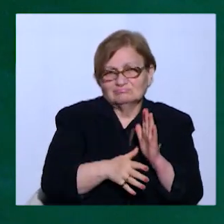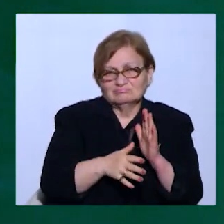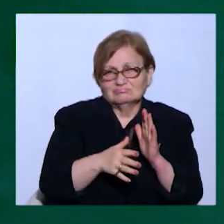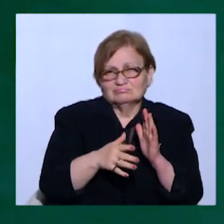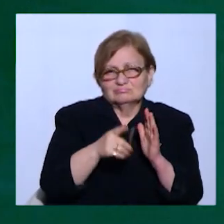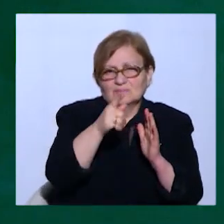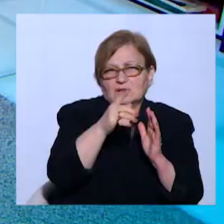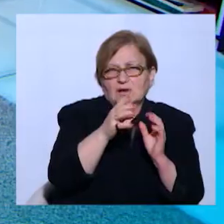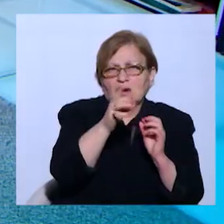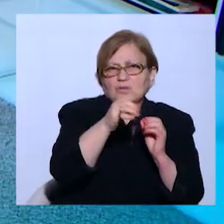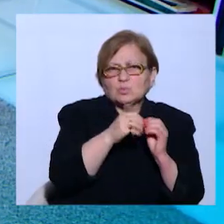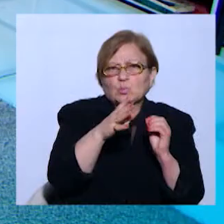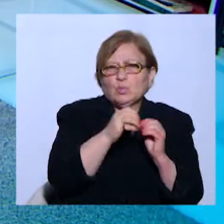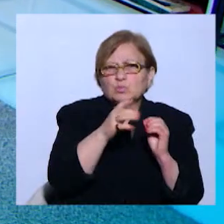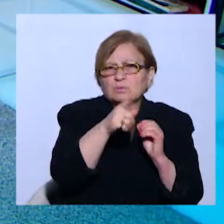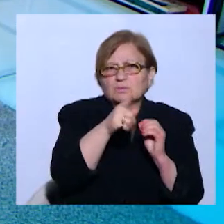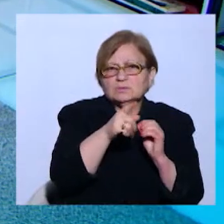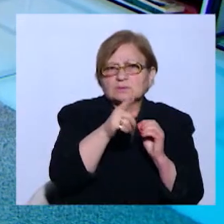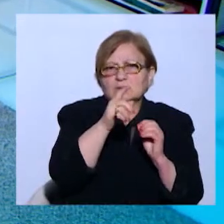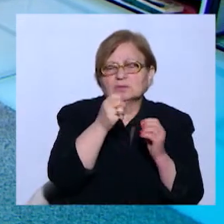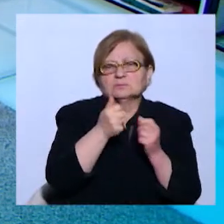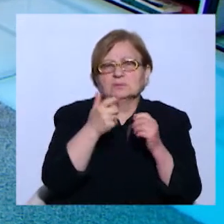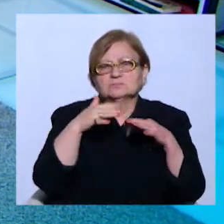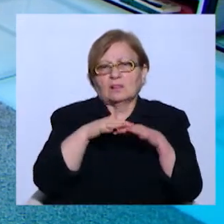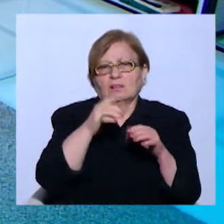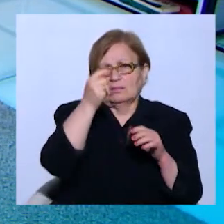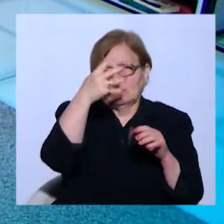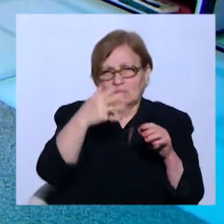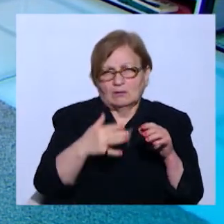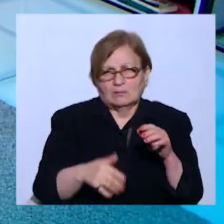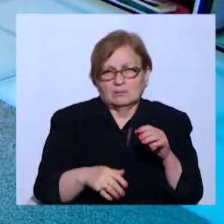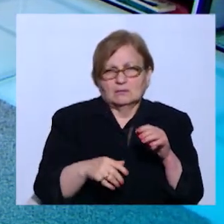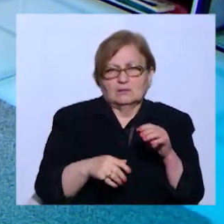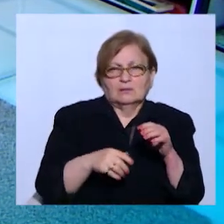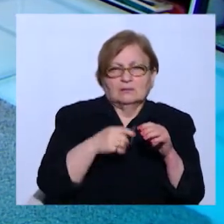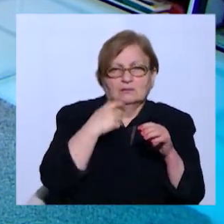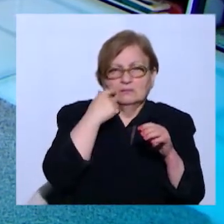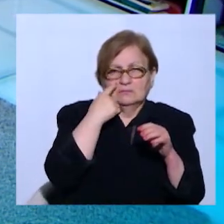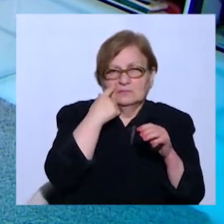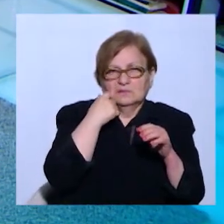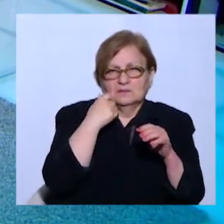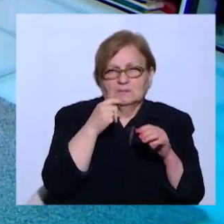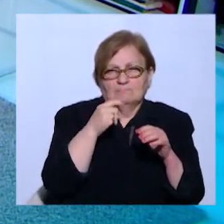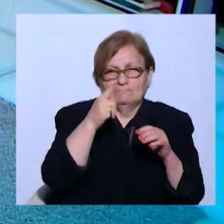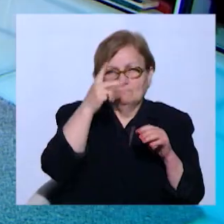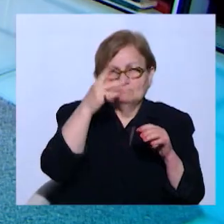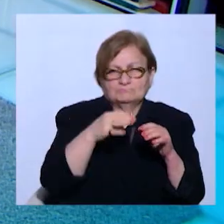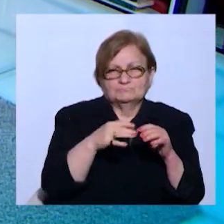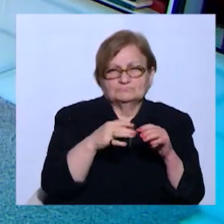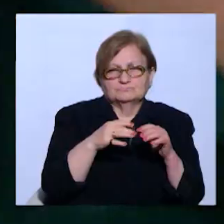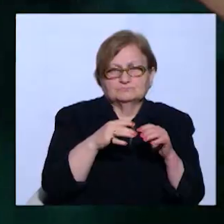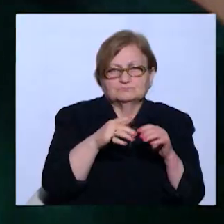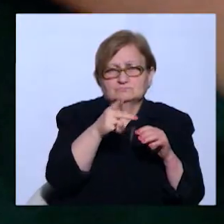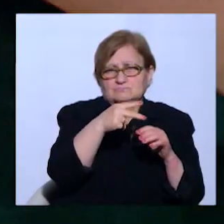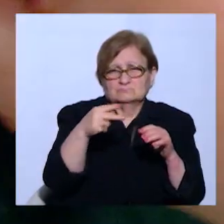მინდა ამ 15-ის მარტივ მომრავლება დაშლა. რო 15-ს დაწერ, აჰა, დაგიწერთ ესე. იმი ჩამოწერის გარეშე ესე